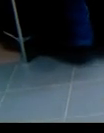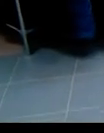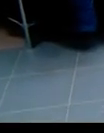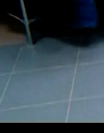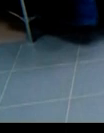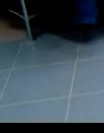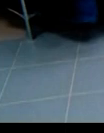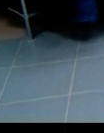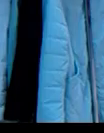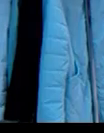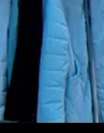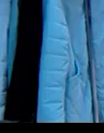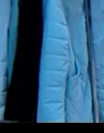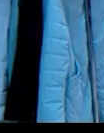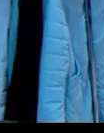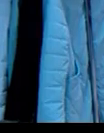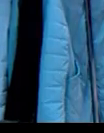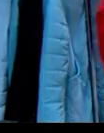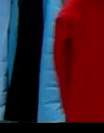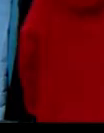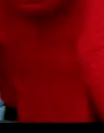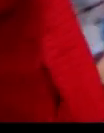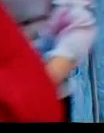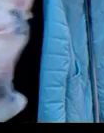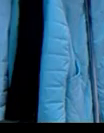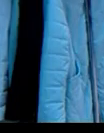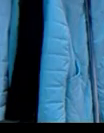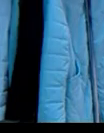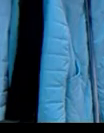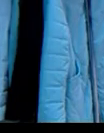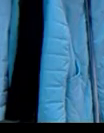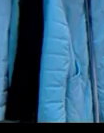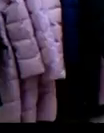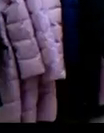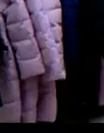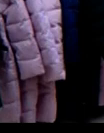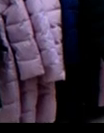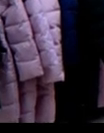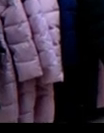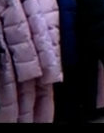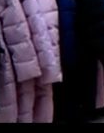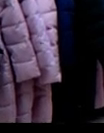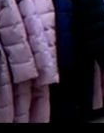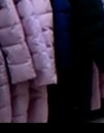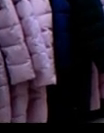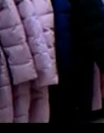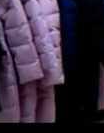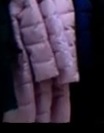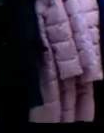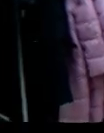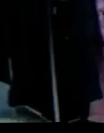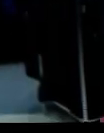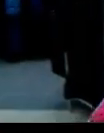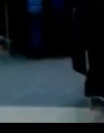ярмарка верхней одежды, пожалуй, самая масштабная в столице Удмуртии за последние несколько лет. Важно, теперь не нужно тратить время на